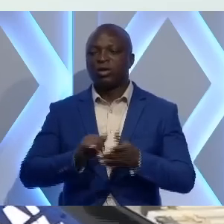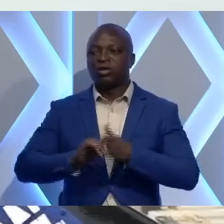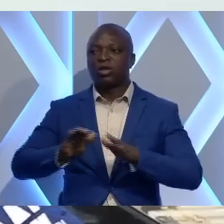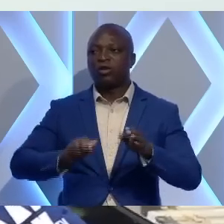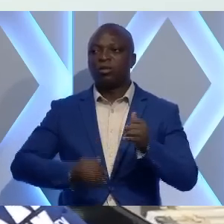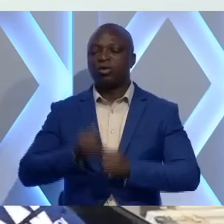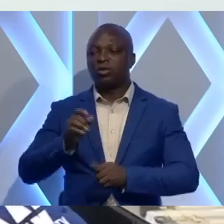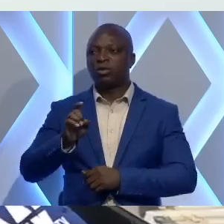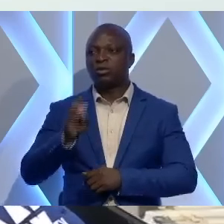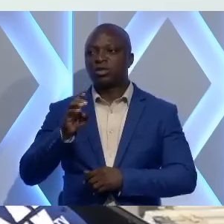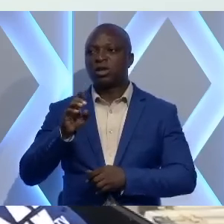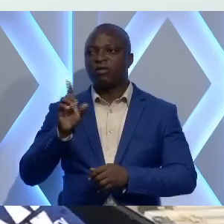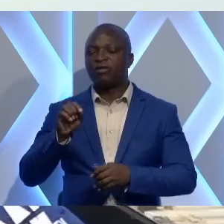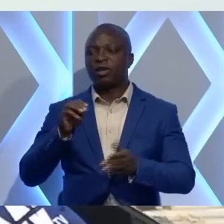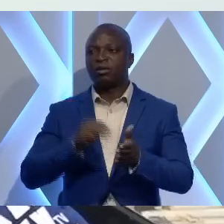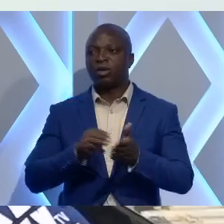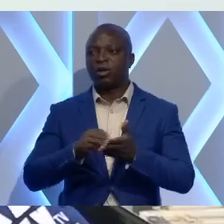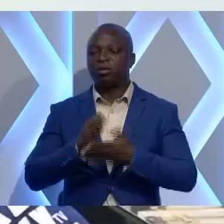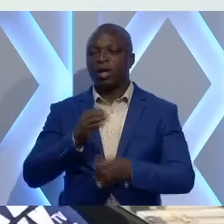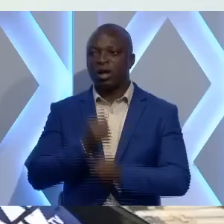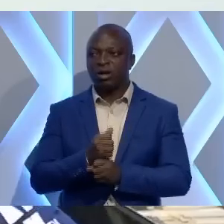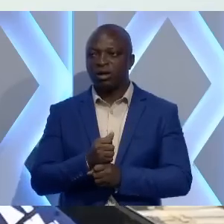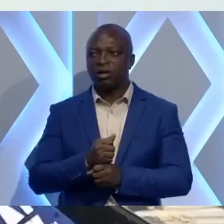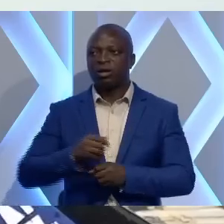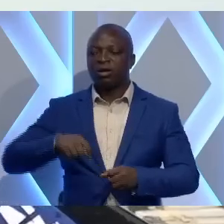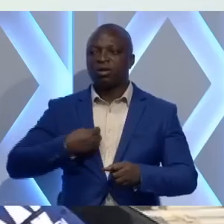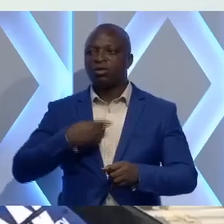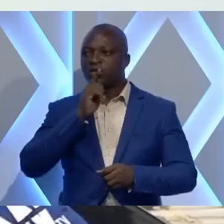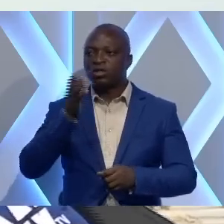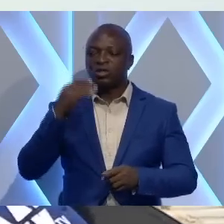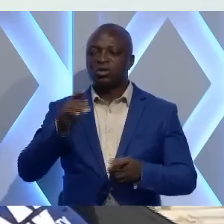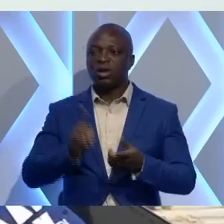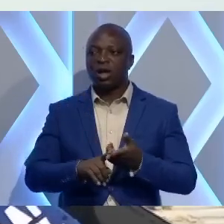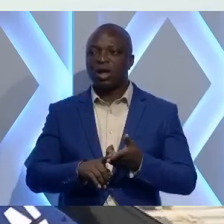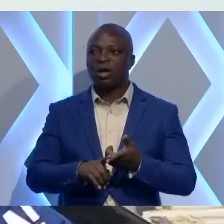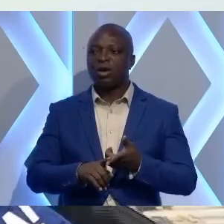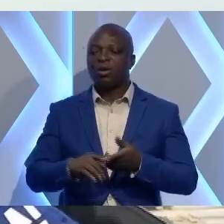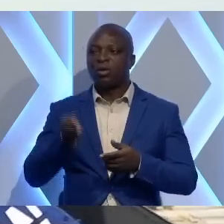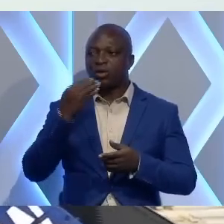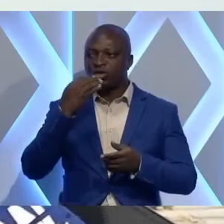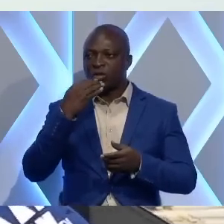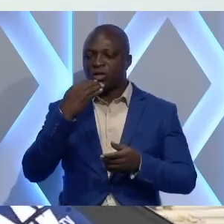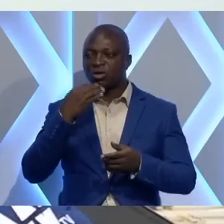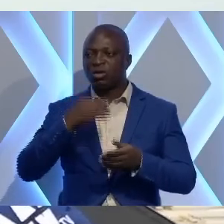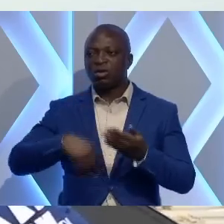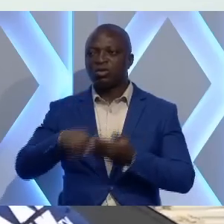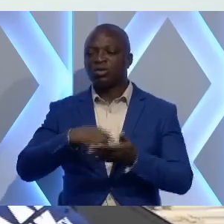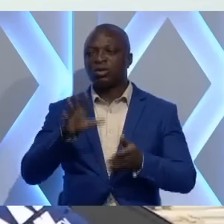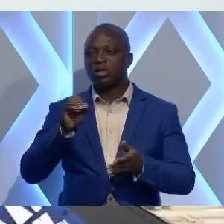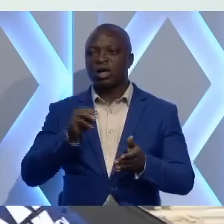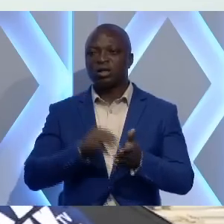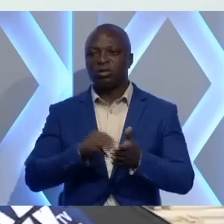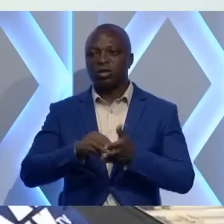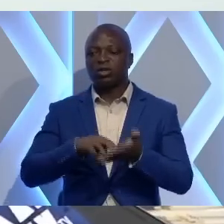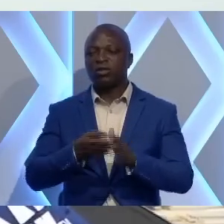de 120 millions par an. Nous étions à une consommation donc, autour de 50 millions, donc ça